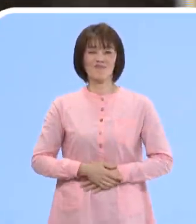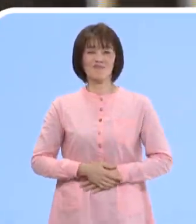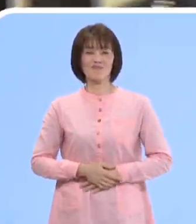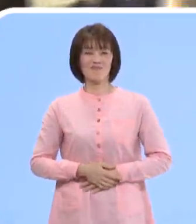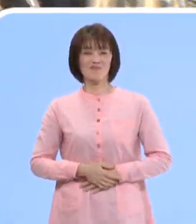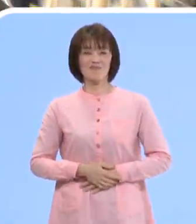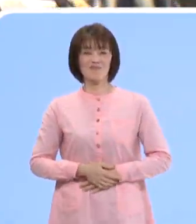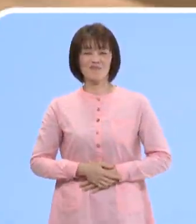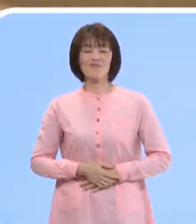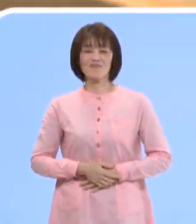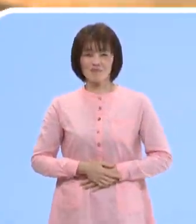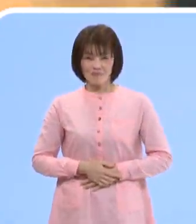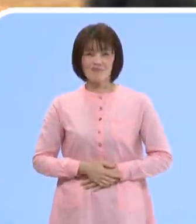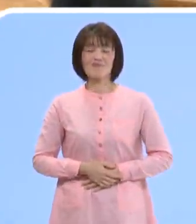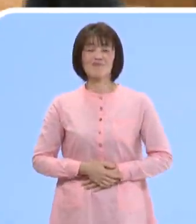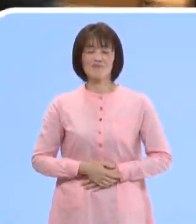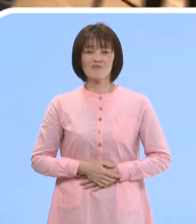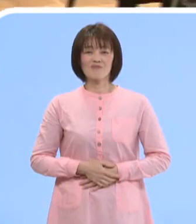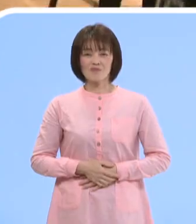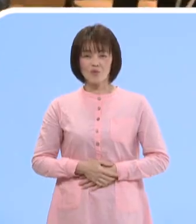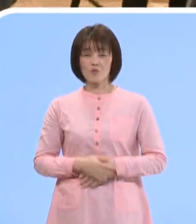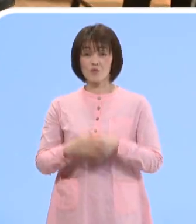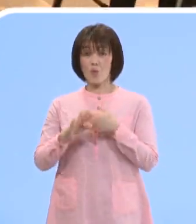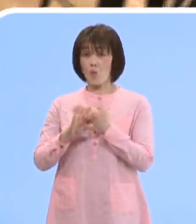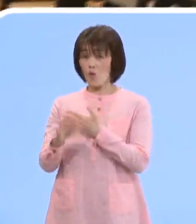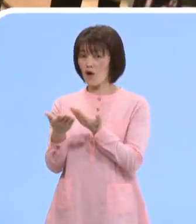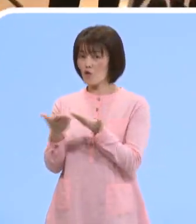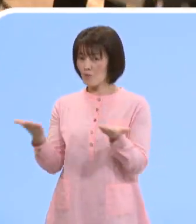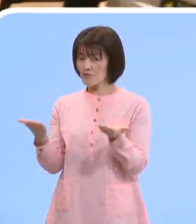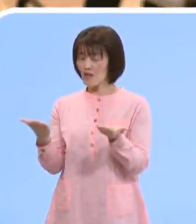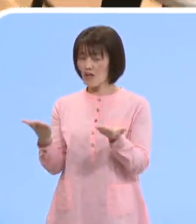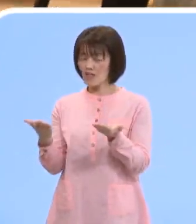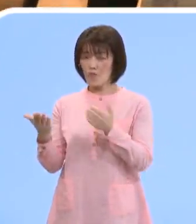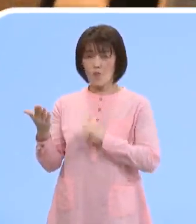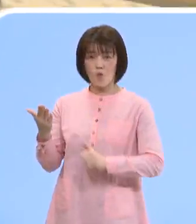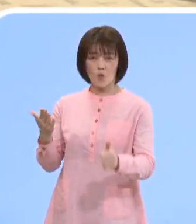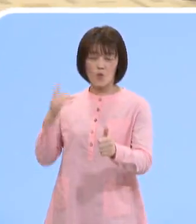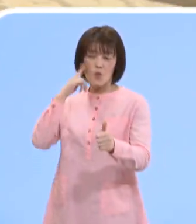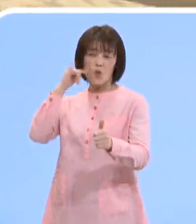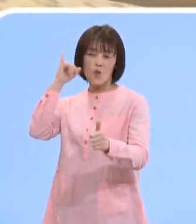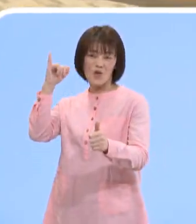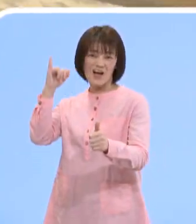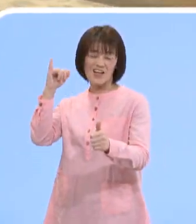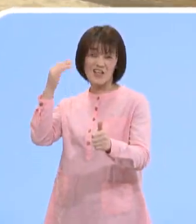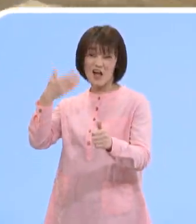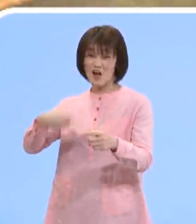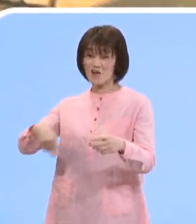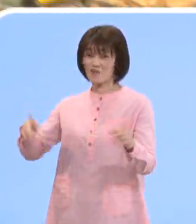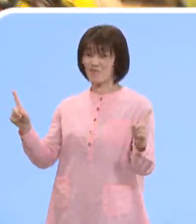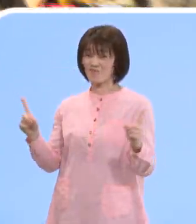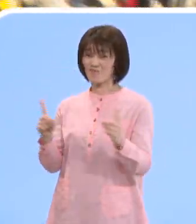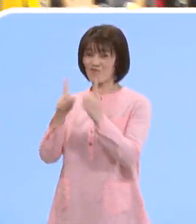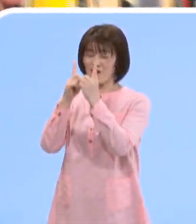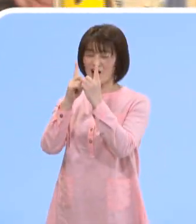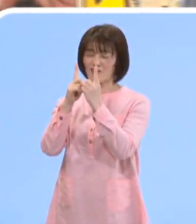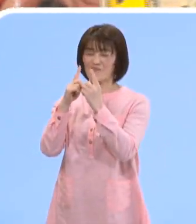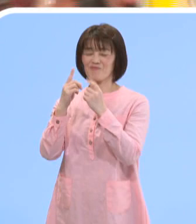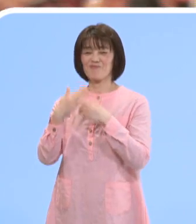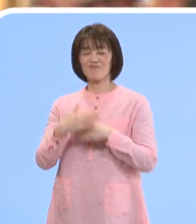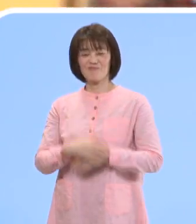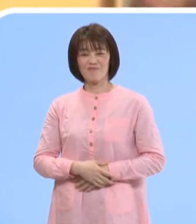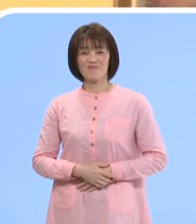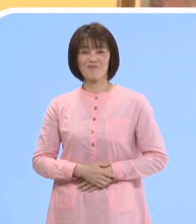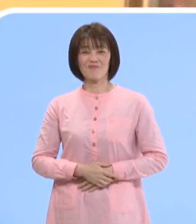。 また別の店先でも男の子とお母さんがしばしのご対面でほっこ